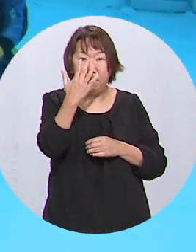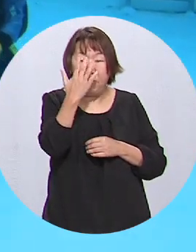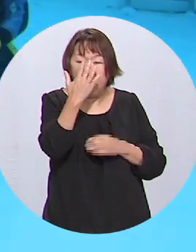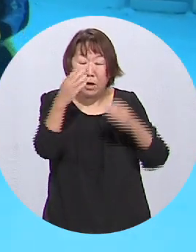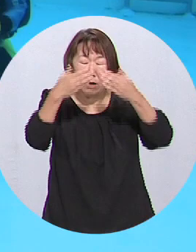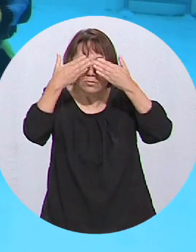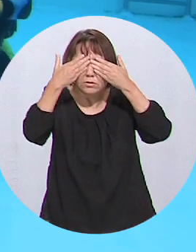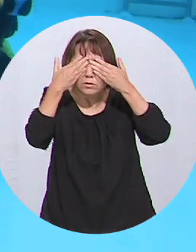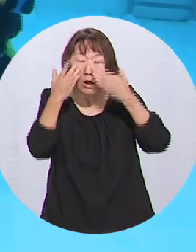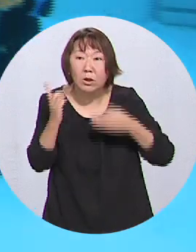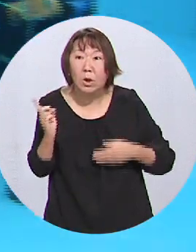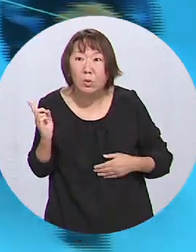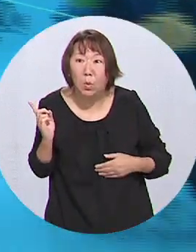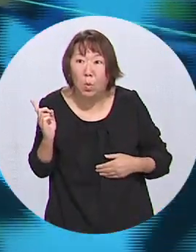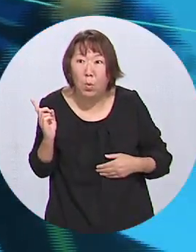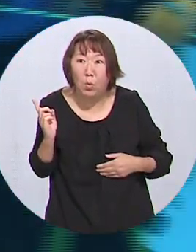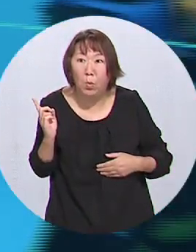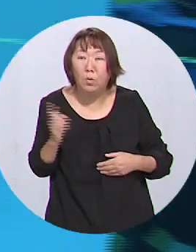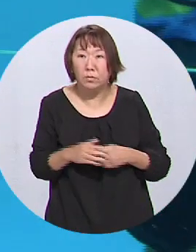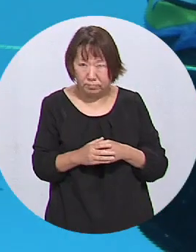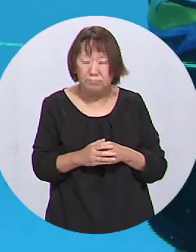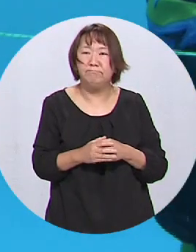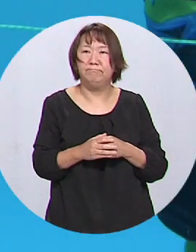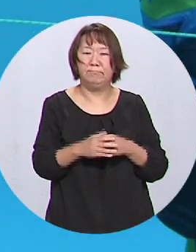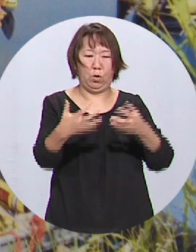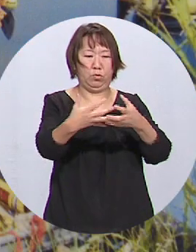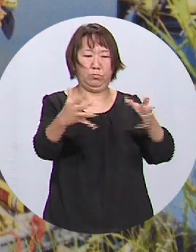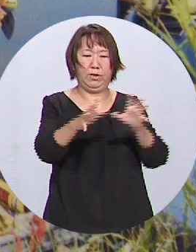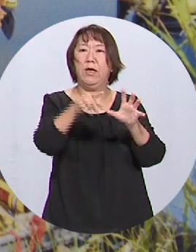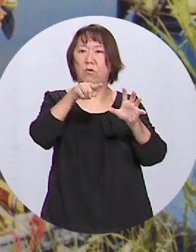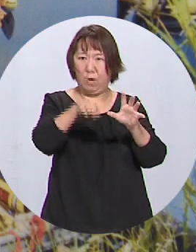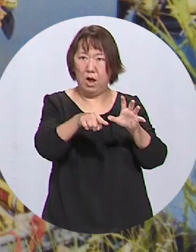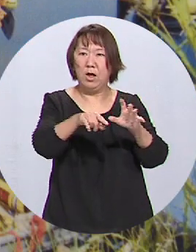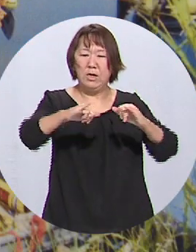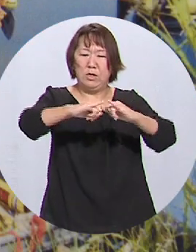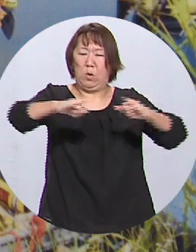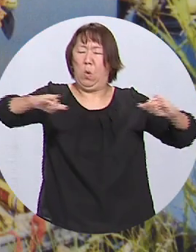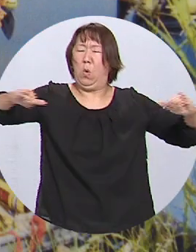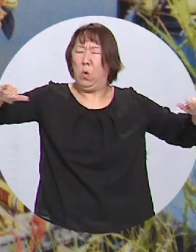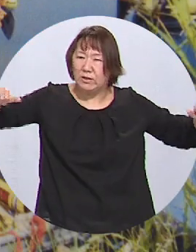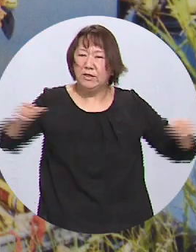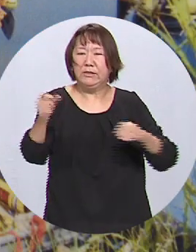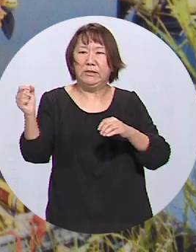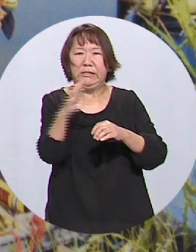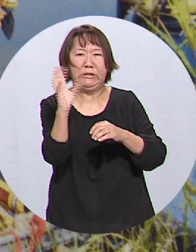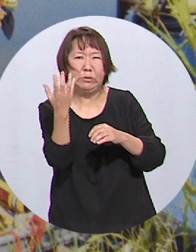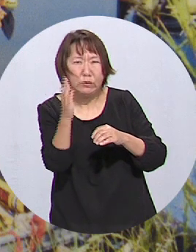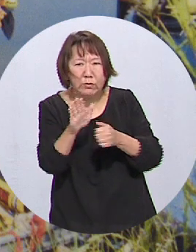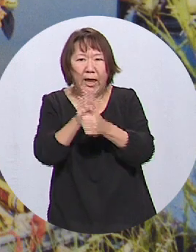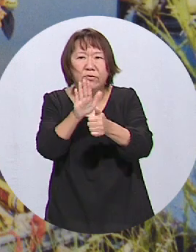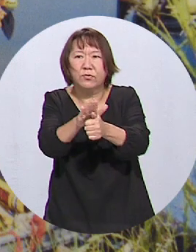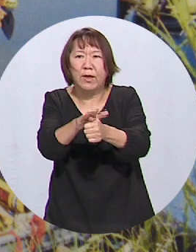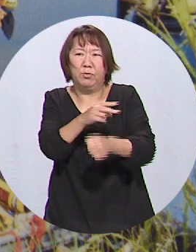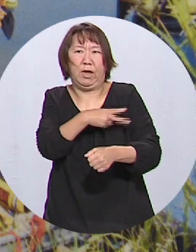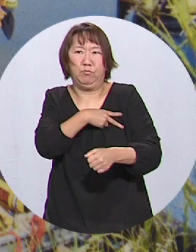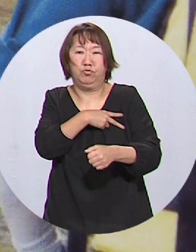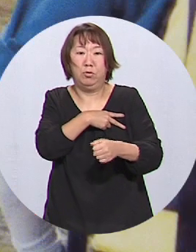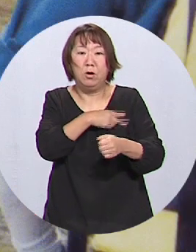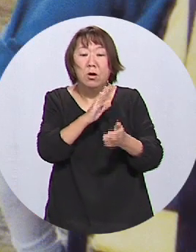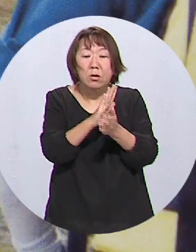てんのよ、だって、 ちなみにこの部隊はですね、はいはい、広域緊急援助隊も兼務してますので、 はい、 県外